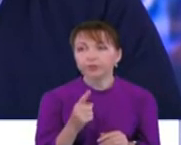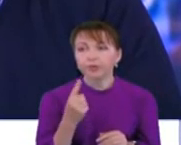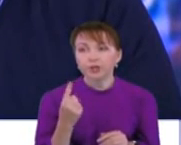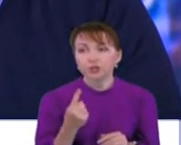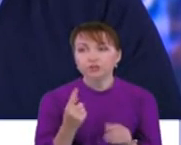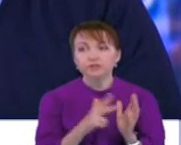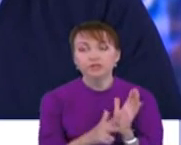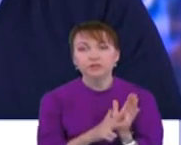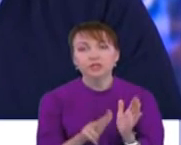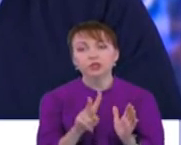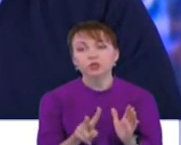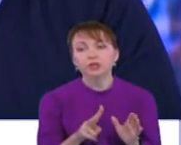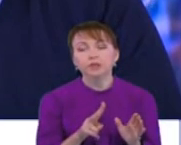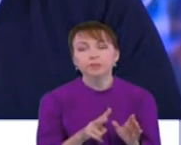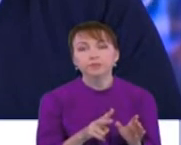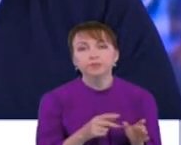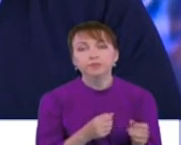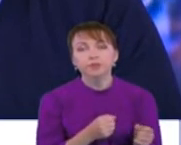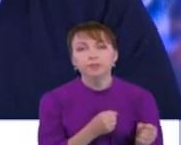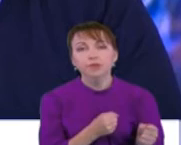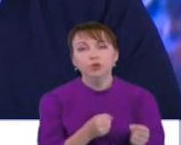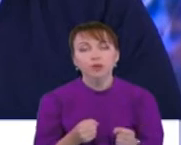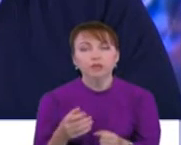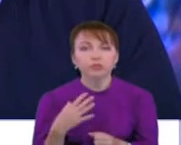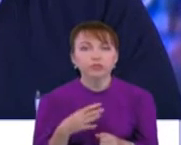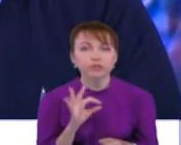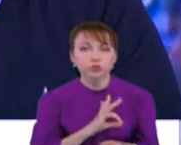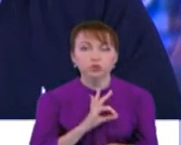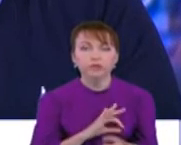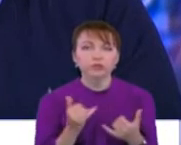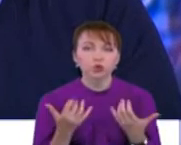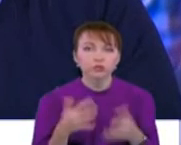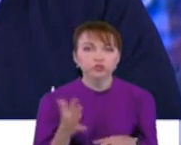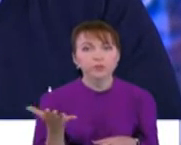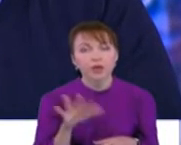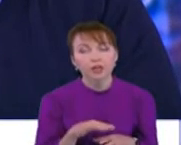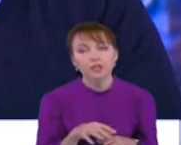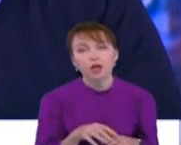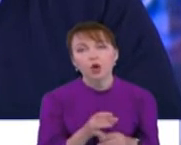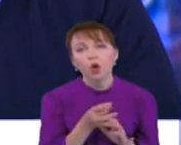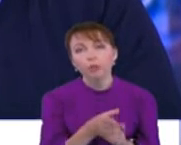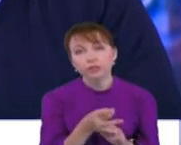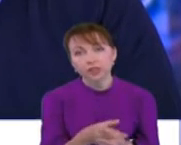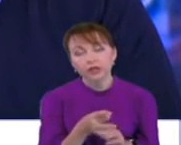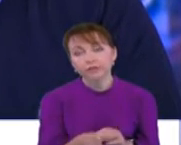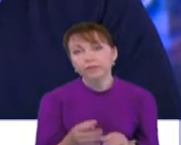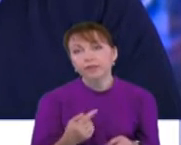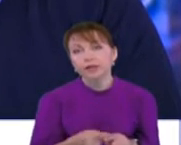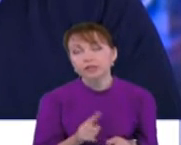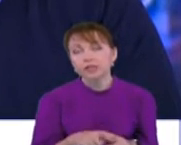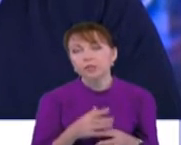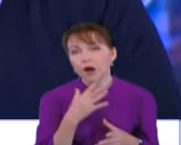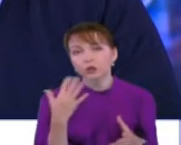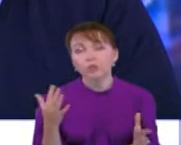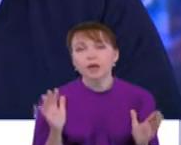82-й міномет був застосований. Ну і бачите, за сьогодні вже 5 обстрілів. Це безумовно набагато